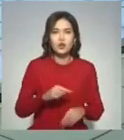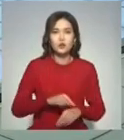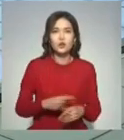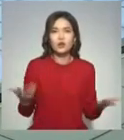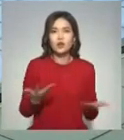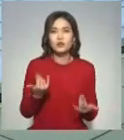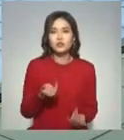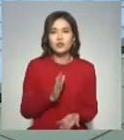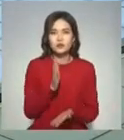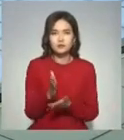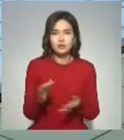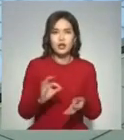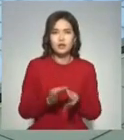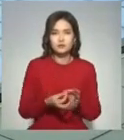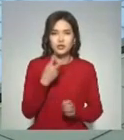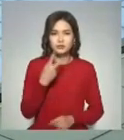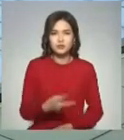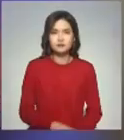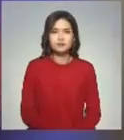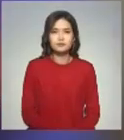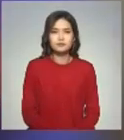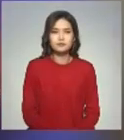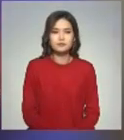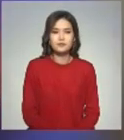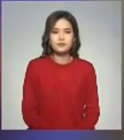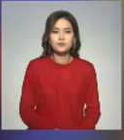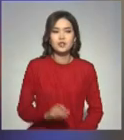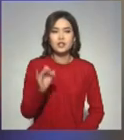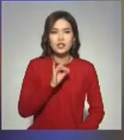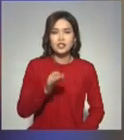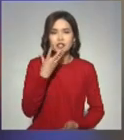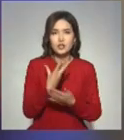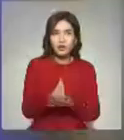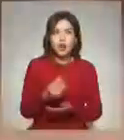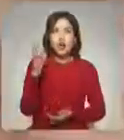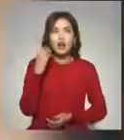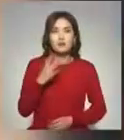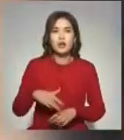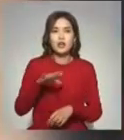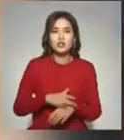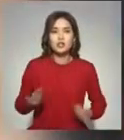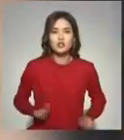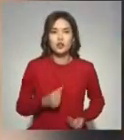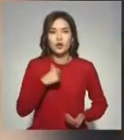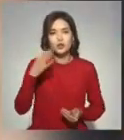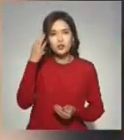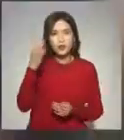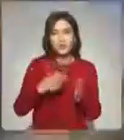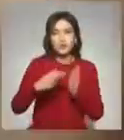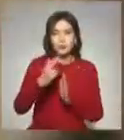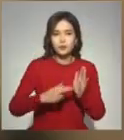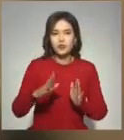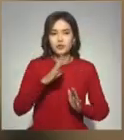қалай? Әріптесі Мақпұта Базарбай анықтап көрді. Виктория есімді Алматы қаласының тұрғыны өзінің шаш бояттқаннан кейінгі